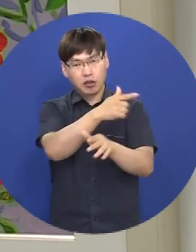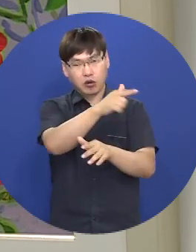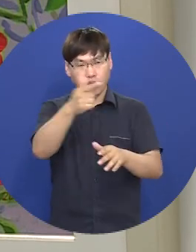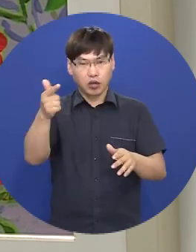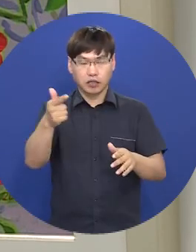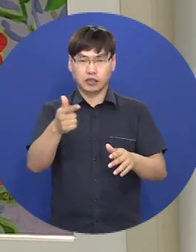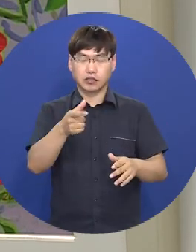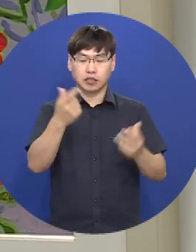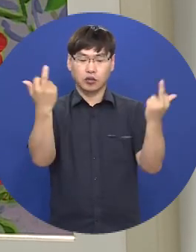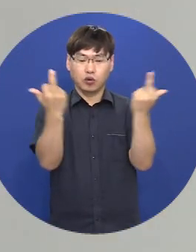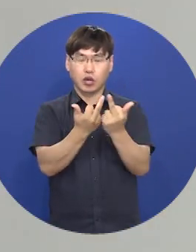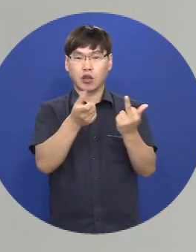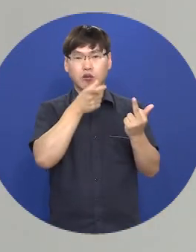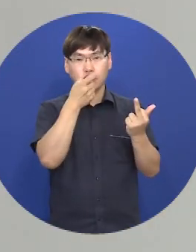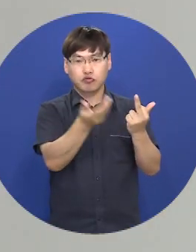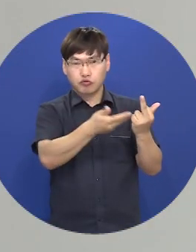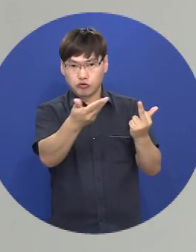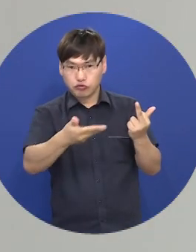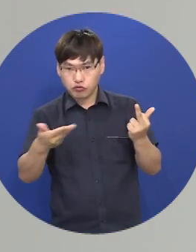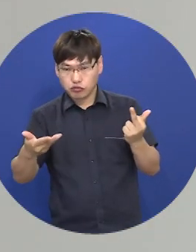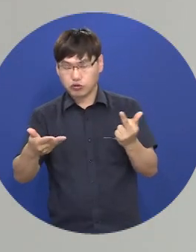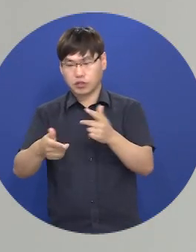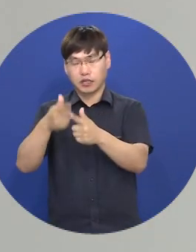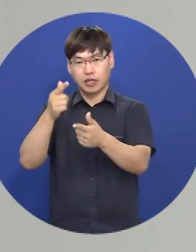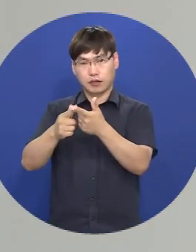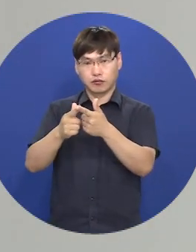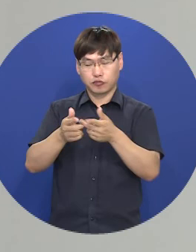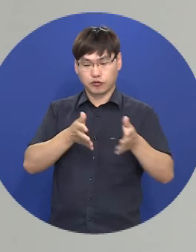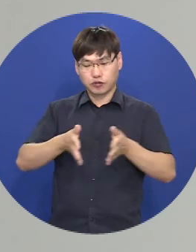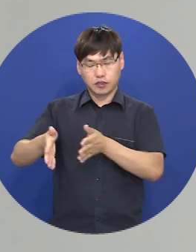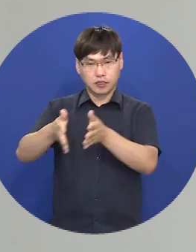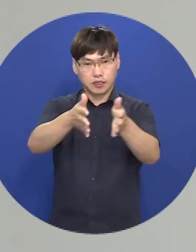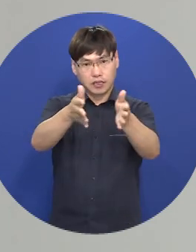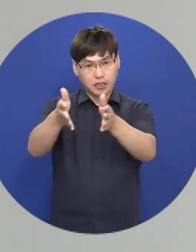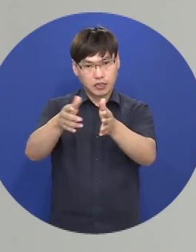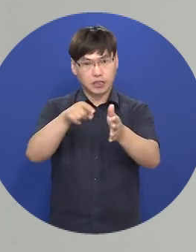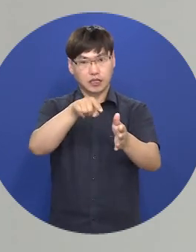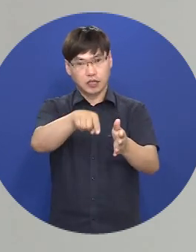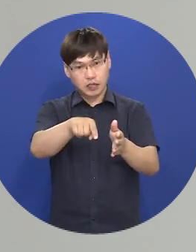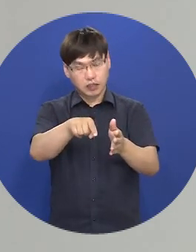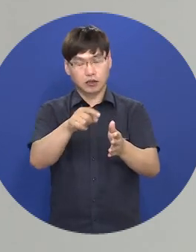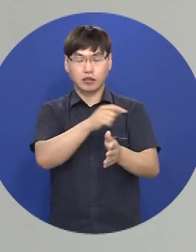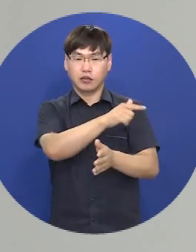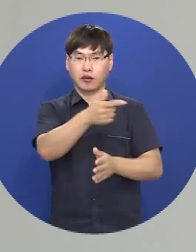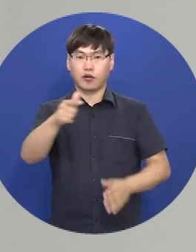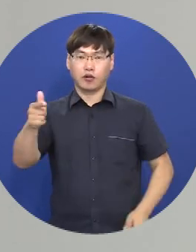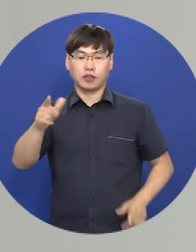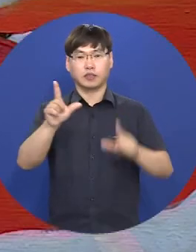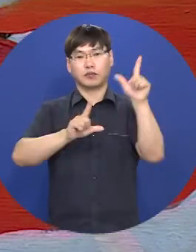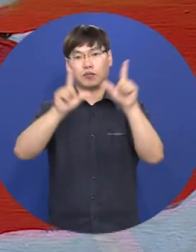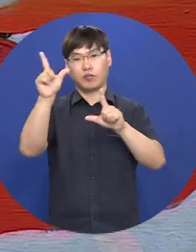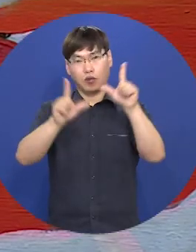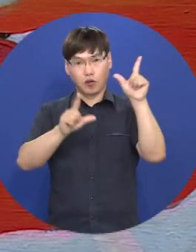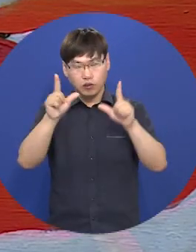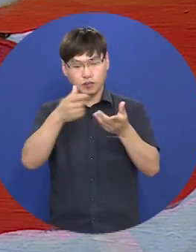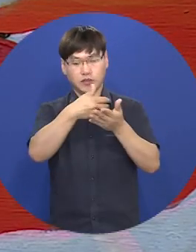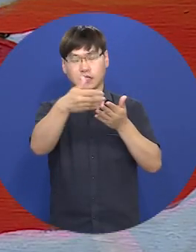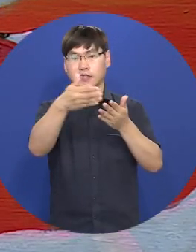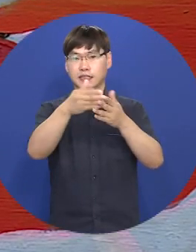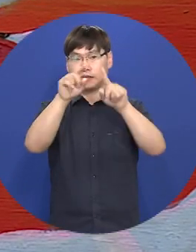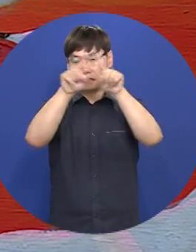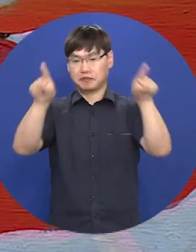계곡에 흐르는 작은 폭포와 은행나무길, 평창강이 흐르는 평창 시내를 바라보는 모습을 캔버스